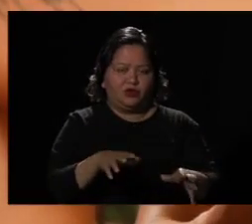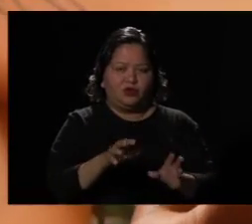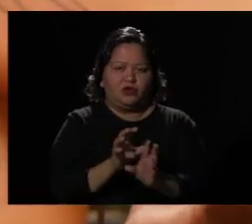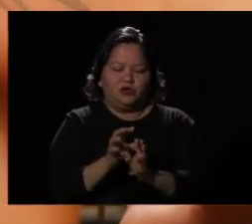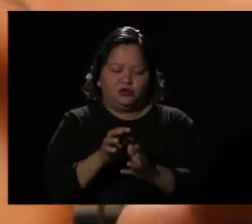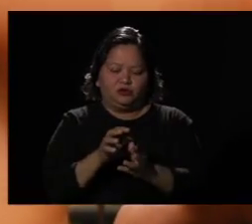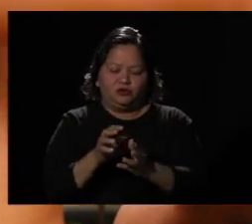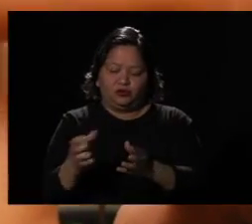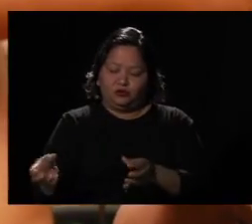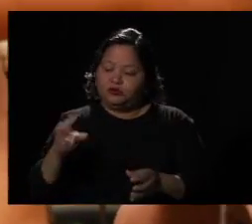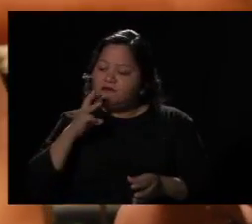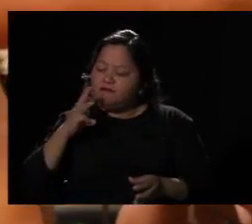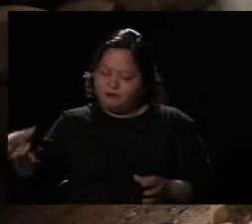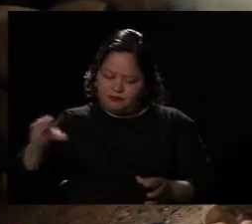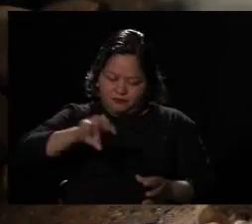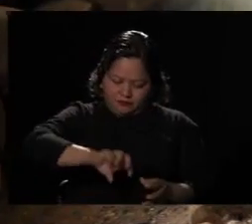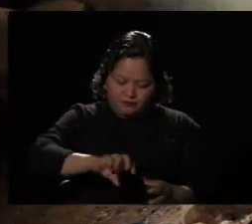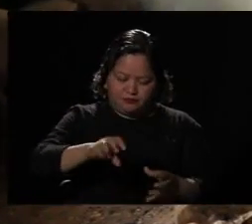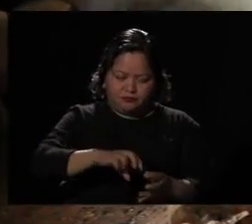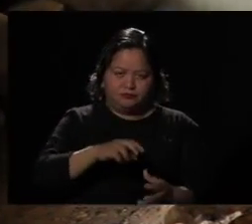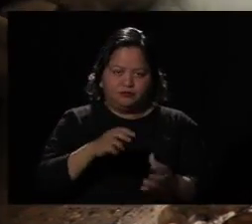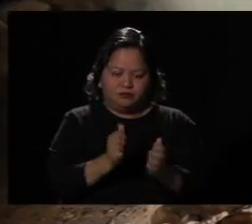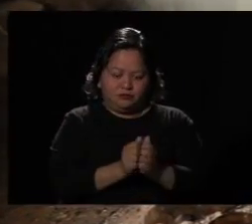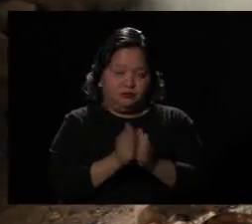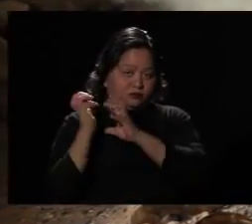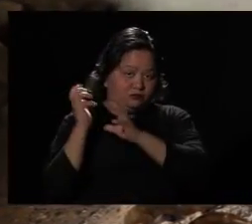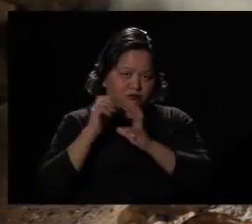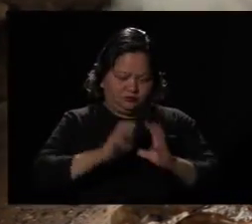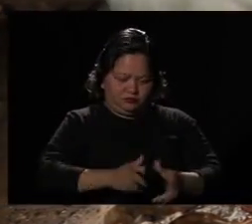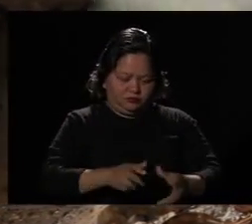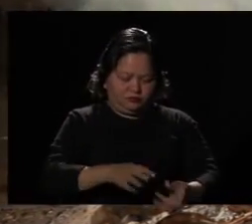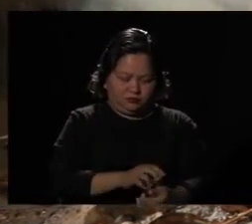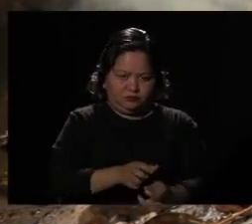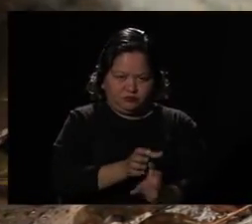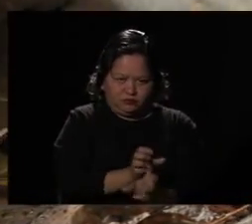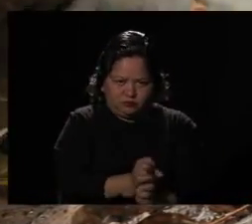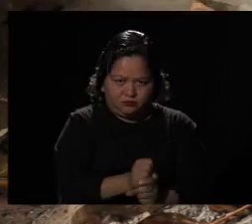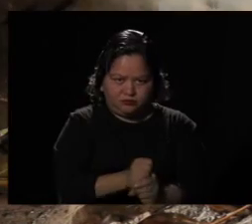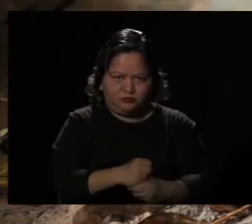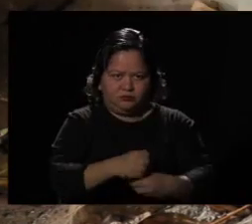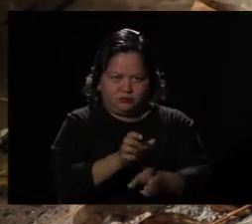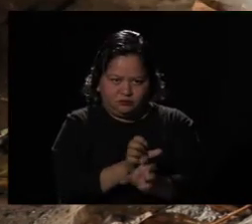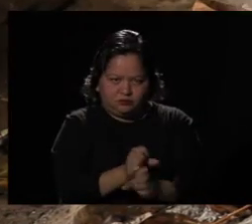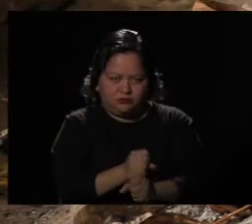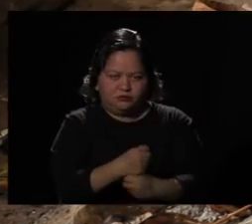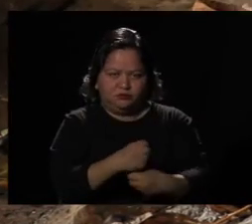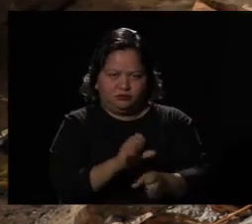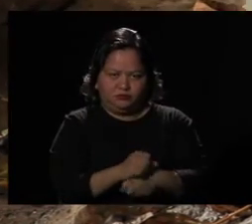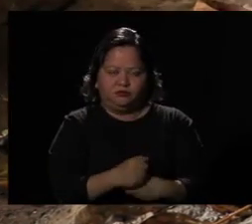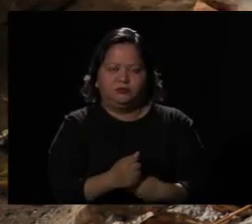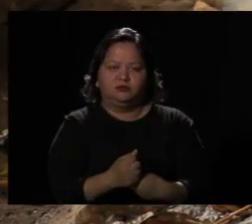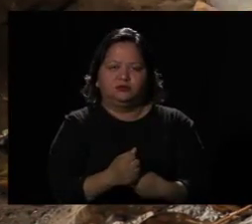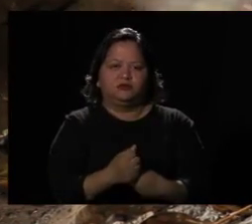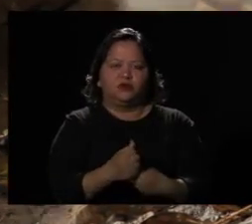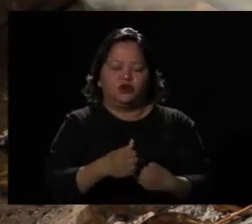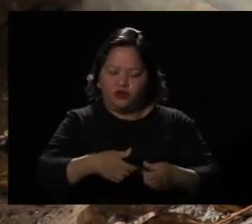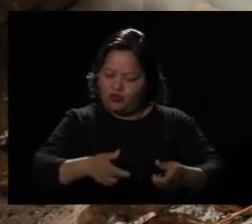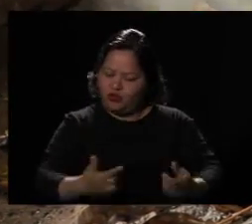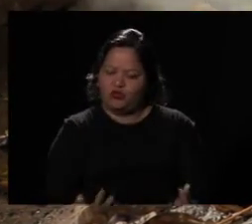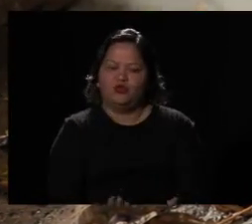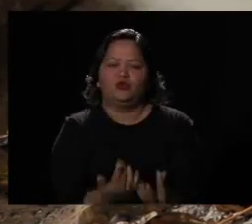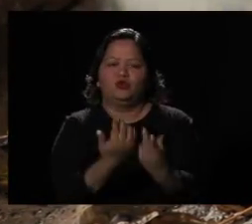ihanum ikinamjun nidok zamananga za uapan ihanomnya za uhujung